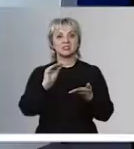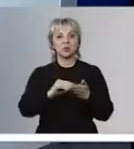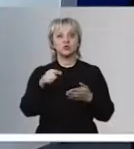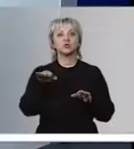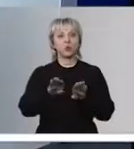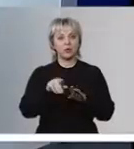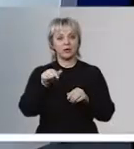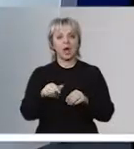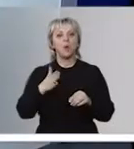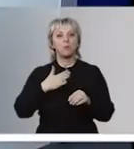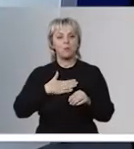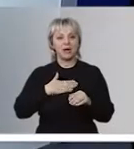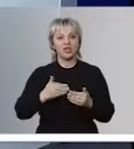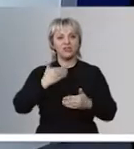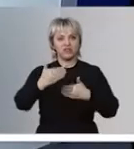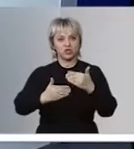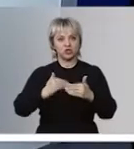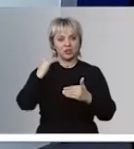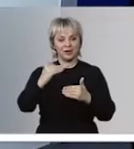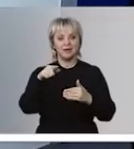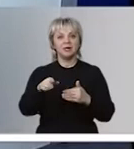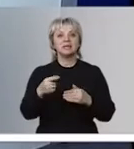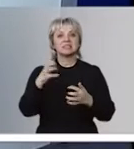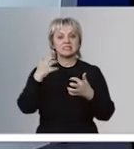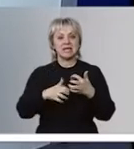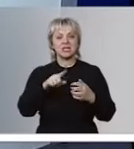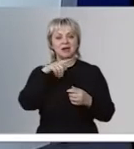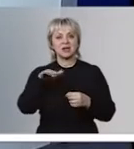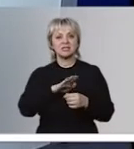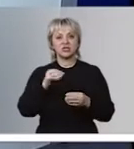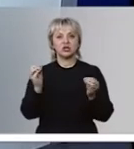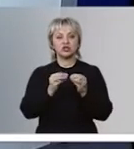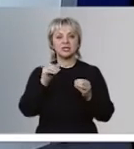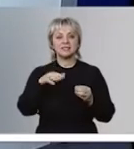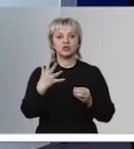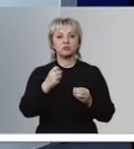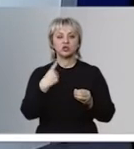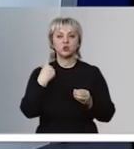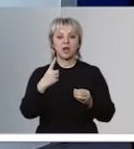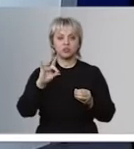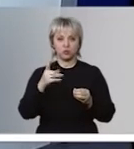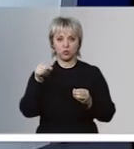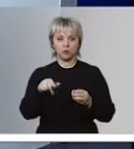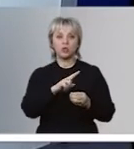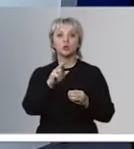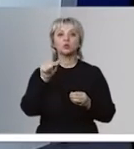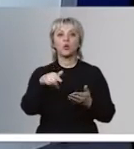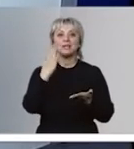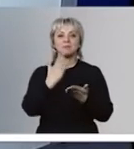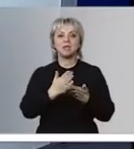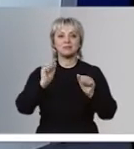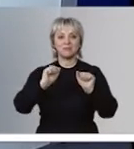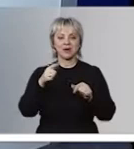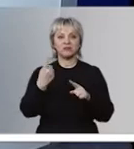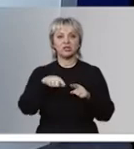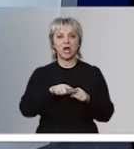составляет столько-то. То есть мы идем выше, да, среднероссийского, 10 501. Кто имеет